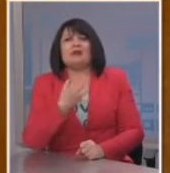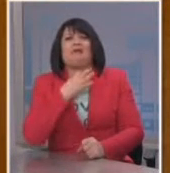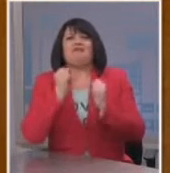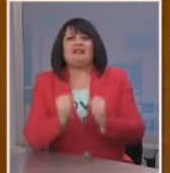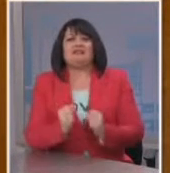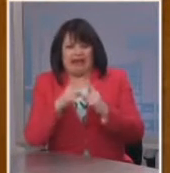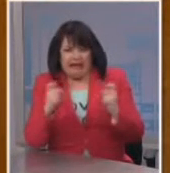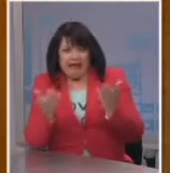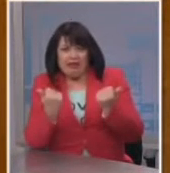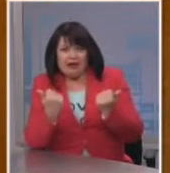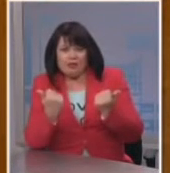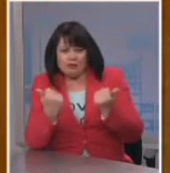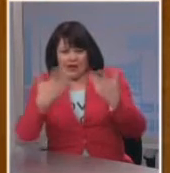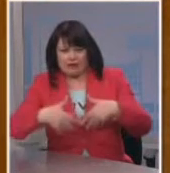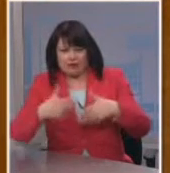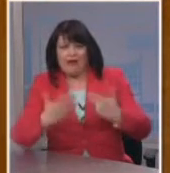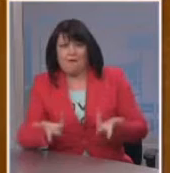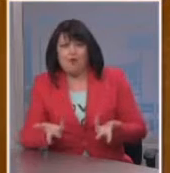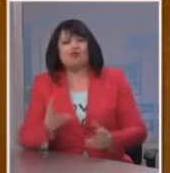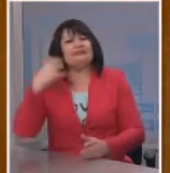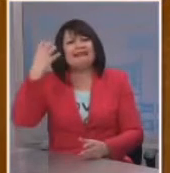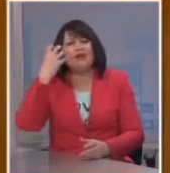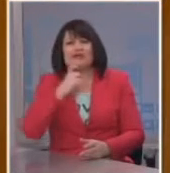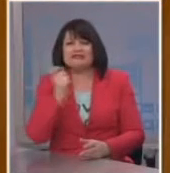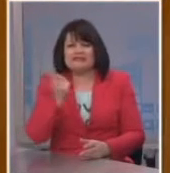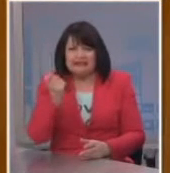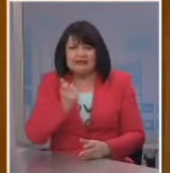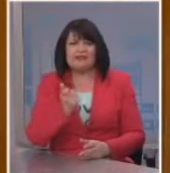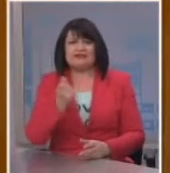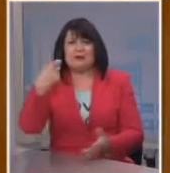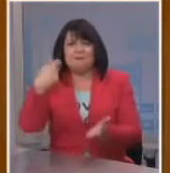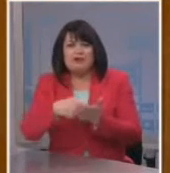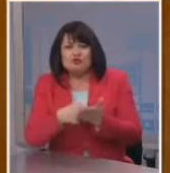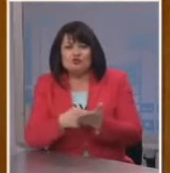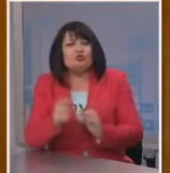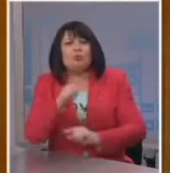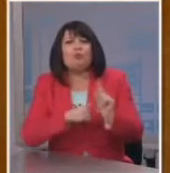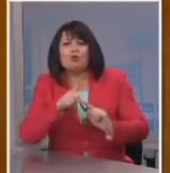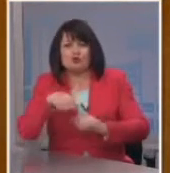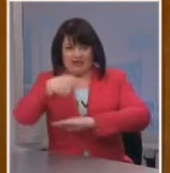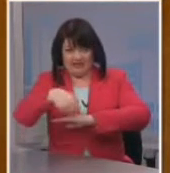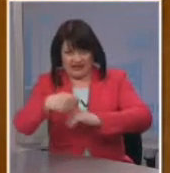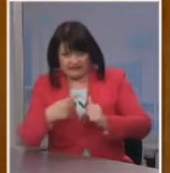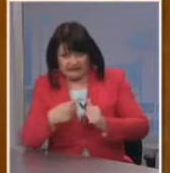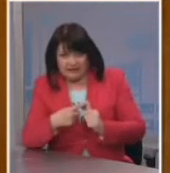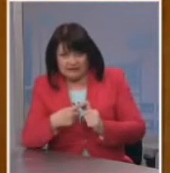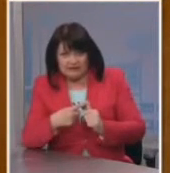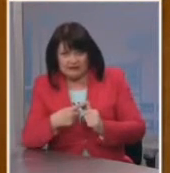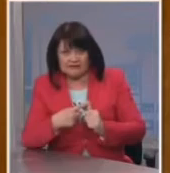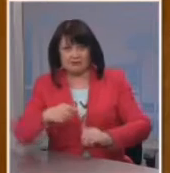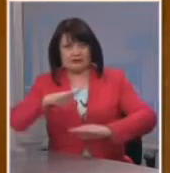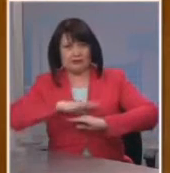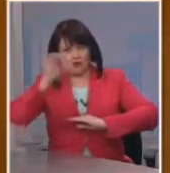για να λειτουργήσουν. Εννοείτε μισθούς και συντάξεις ποιανών στρωμάτων? Των δικαστικών, των